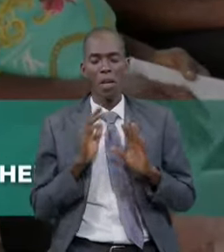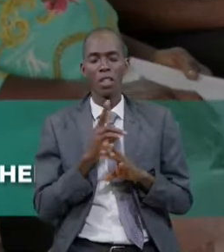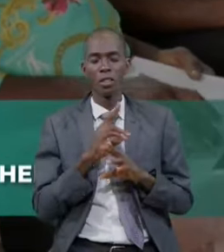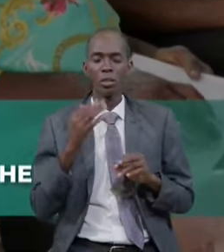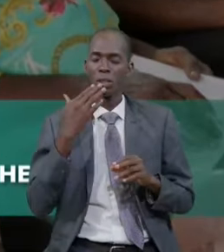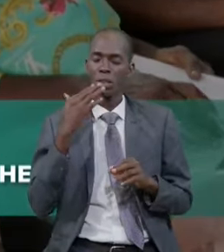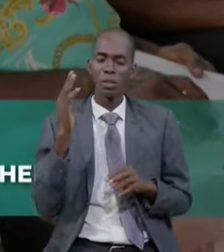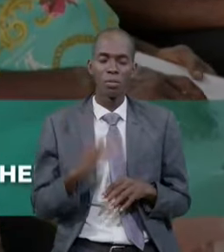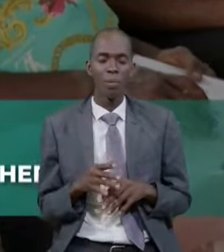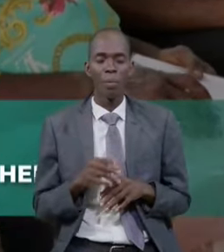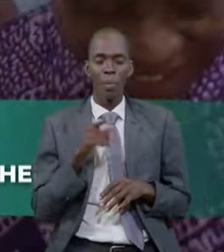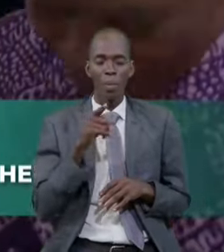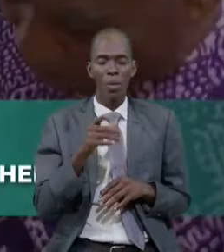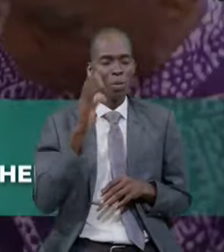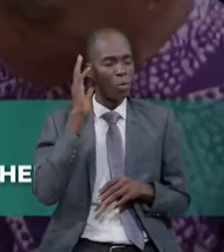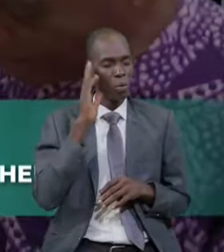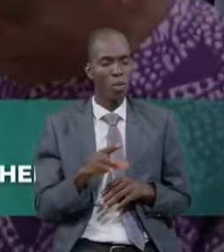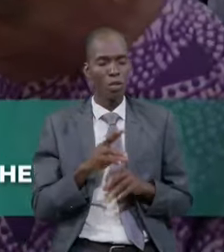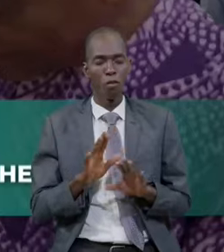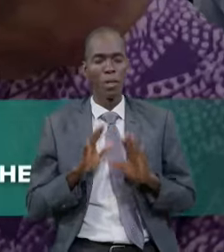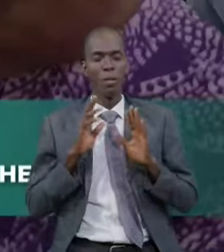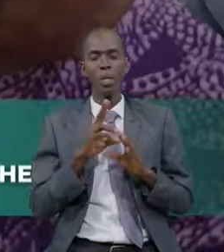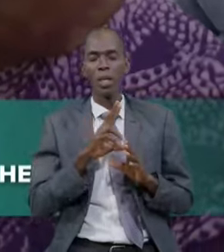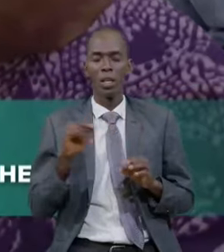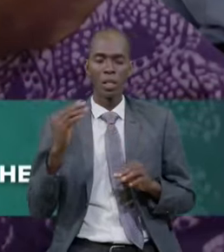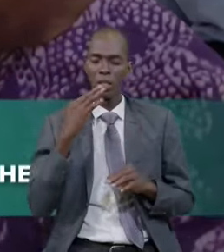Tu es avec moi. Tu ne craindras aucun malheur.